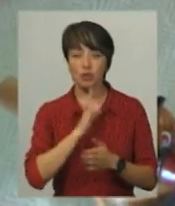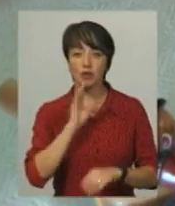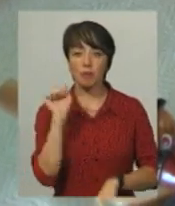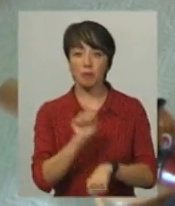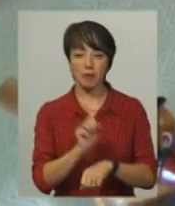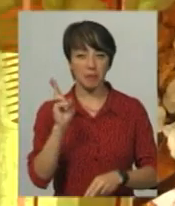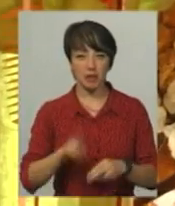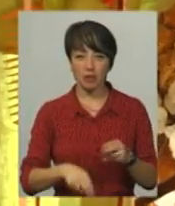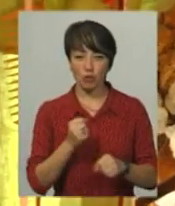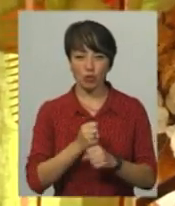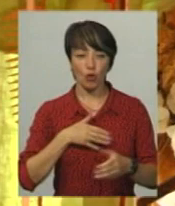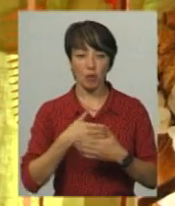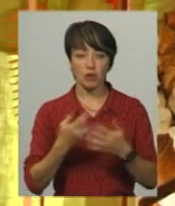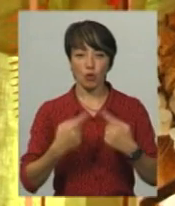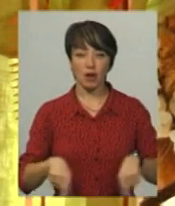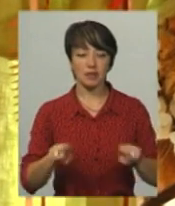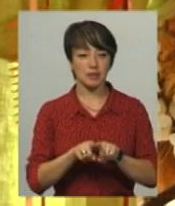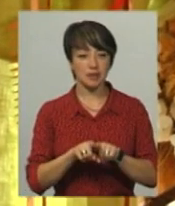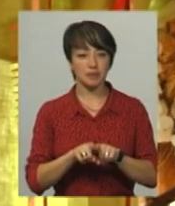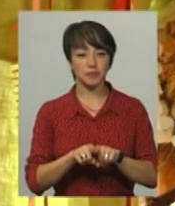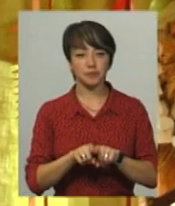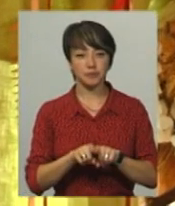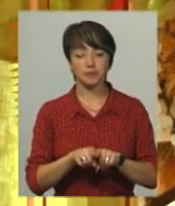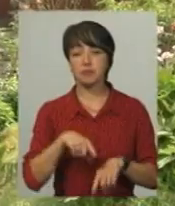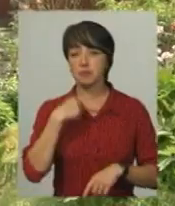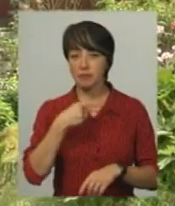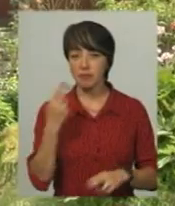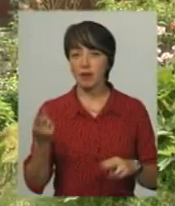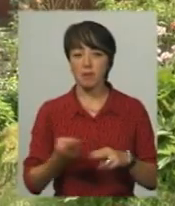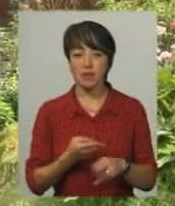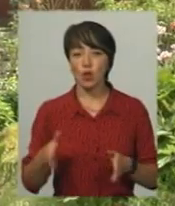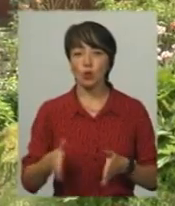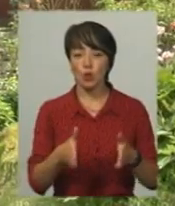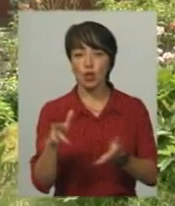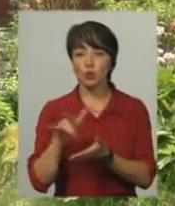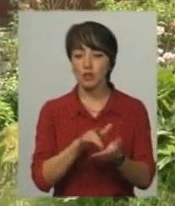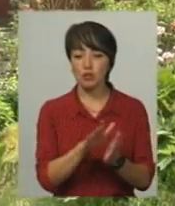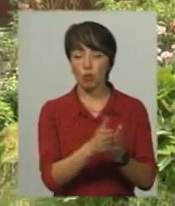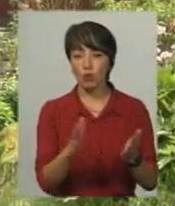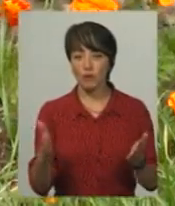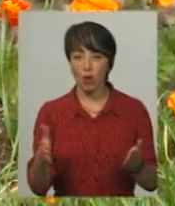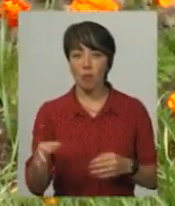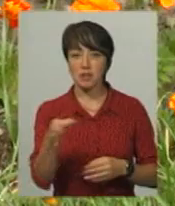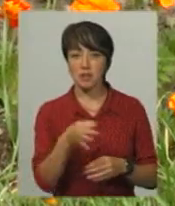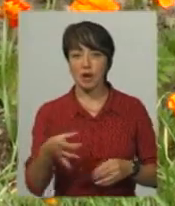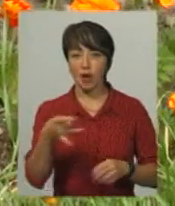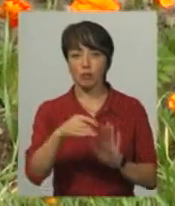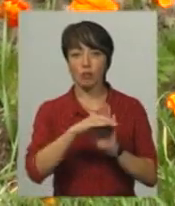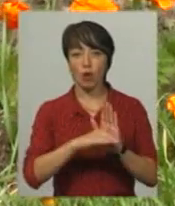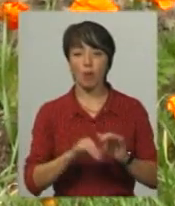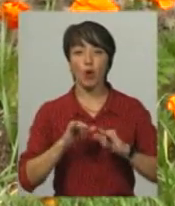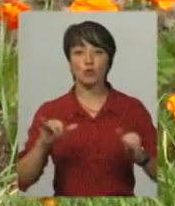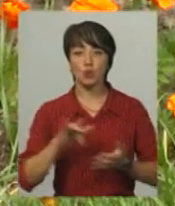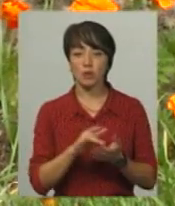припинила роботу громадської організації «Кластер сільського туризму оберіг». Каже, без доріг, туристичних путівників, обласних та районних програм розвитку